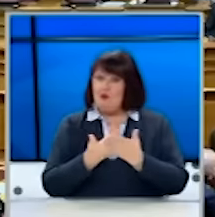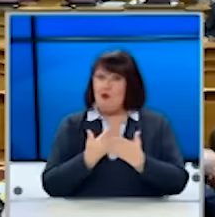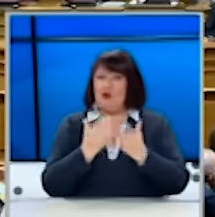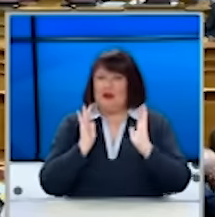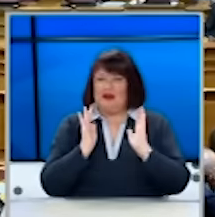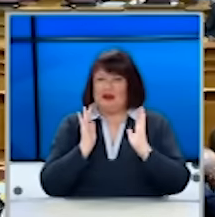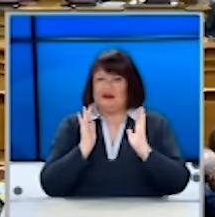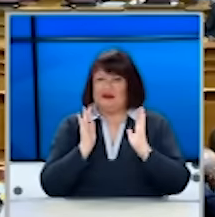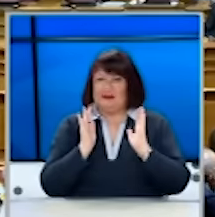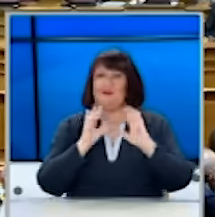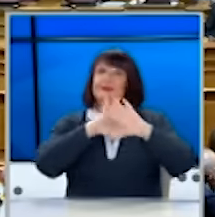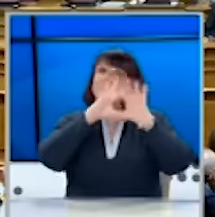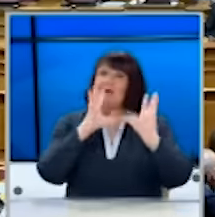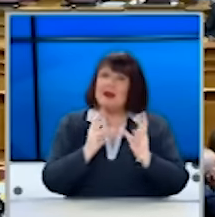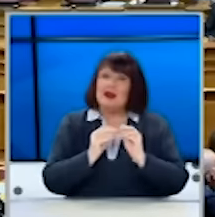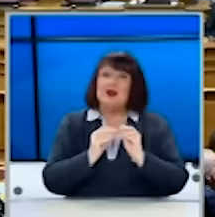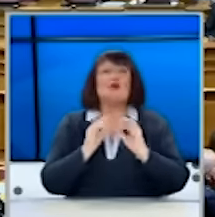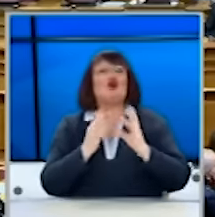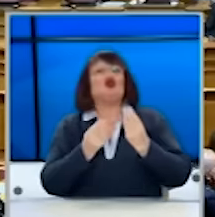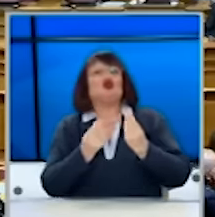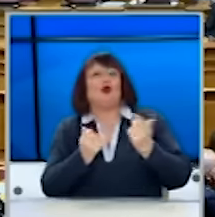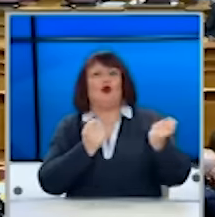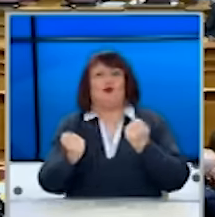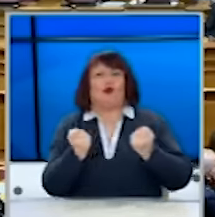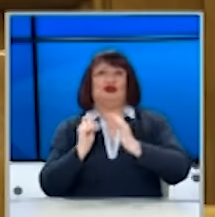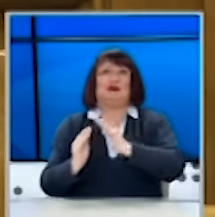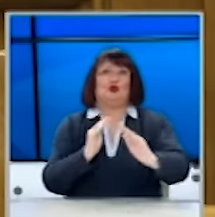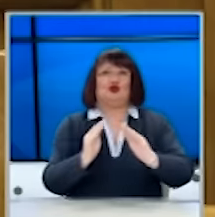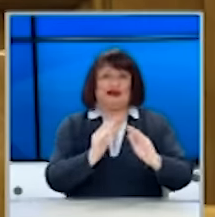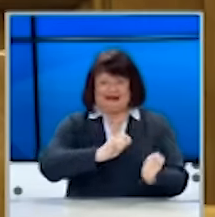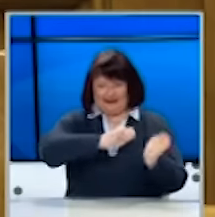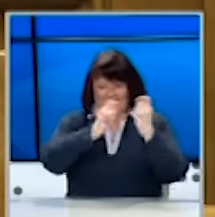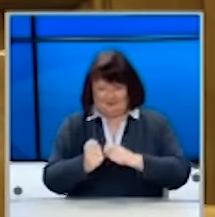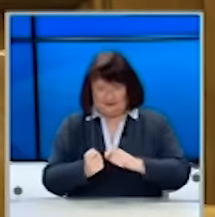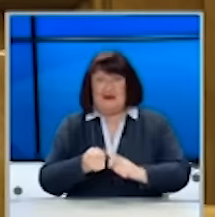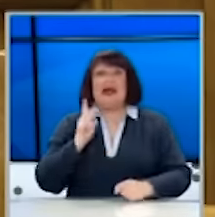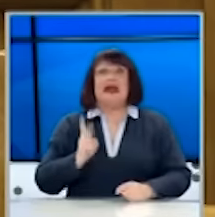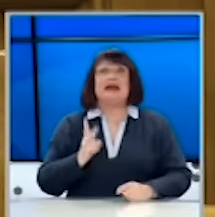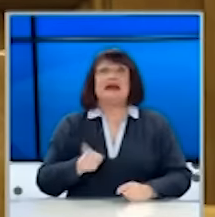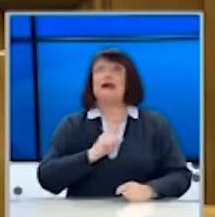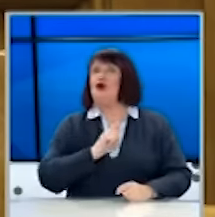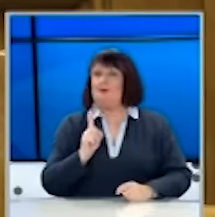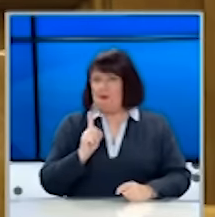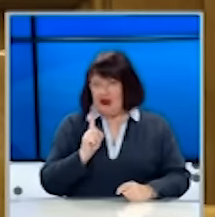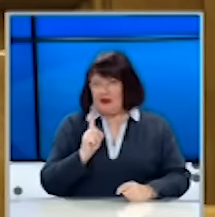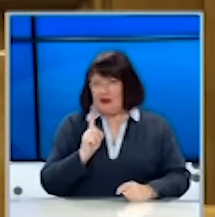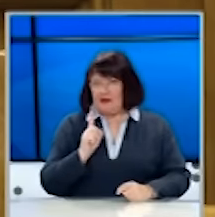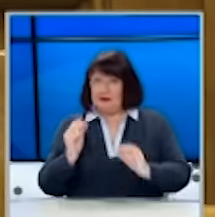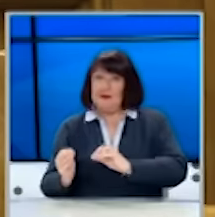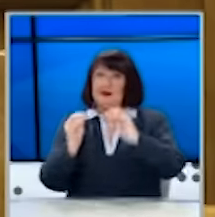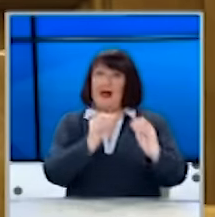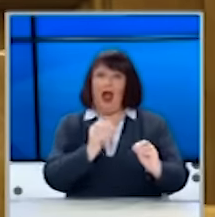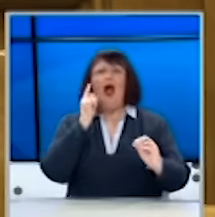τεκμηριωμένης, ολοκληρωμένης διαχείρισης και προστασίας από κάθε κίνδυνο σε επιχειρησιακό